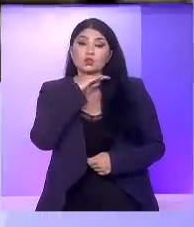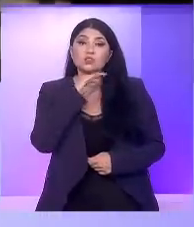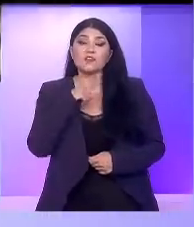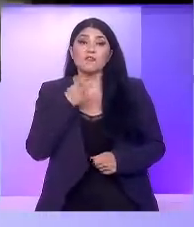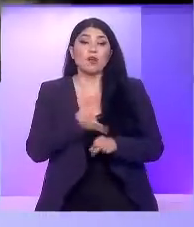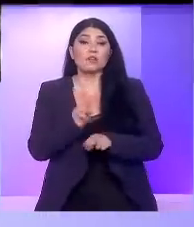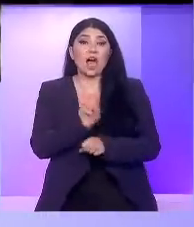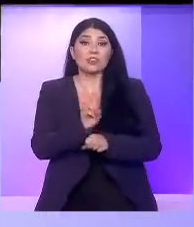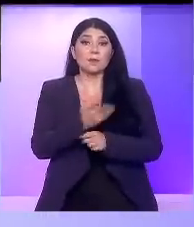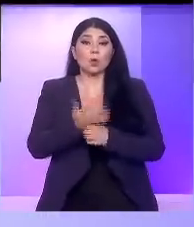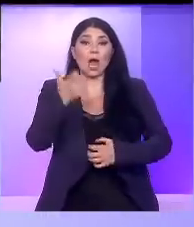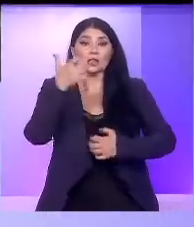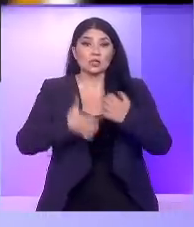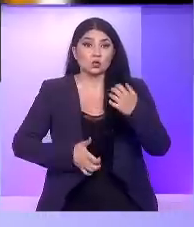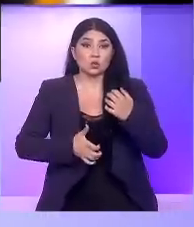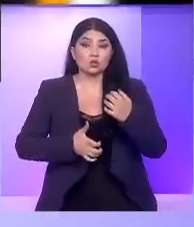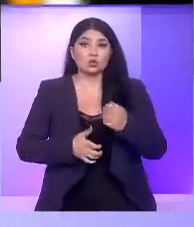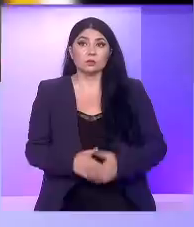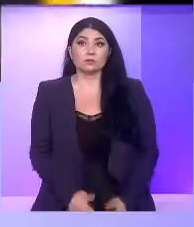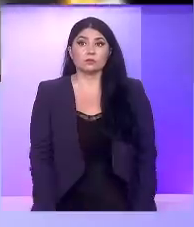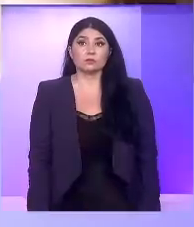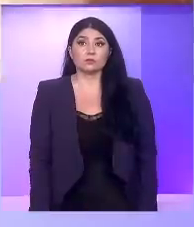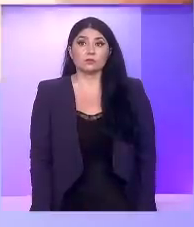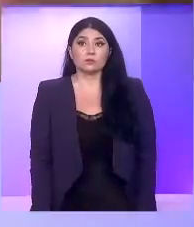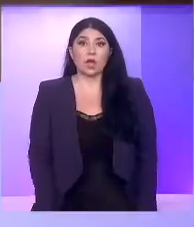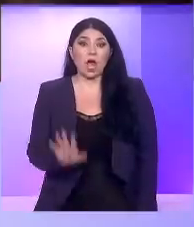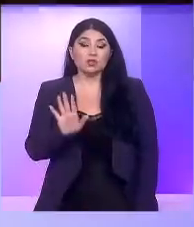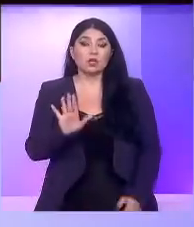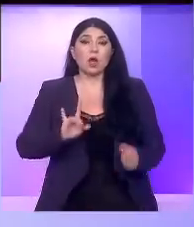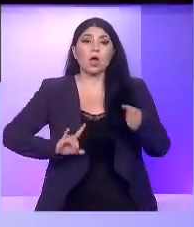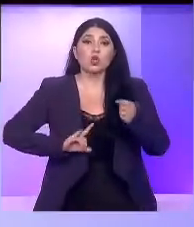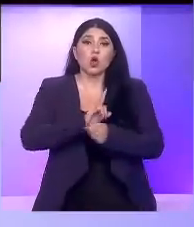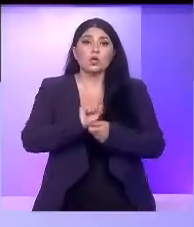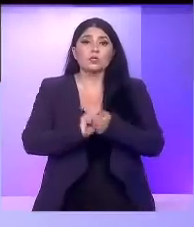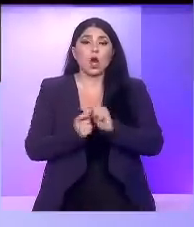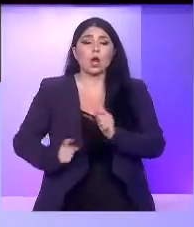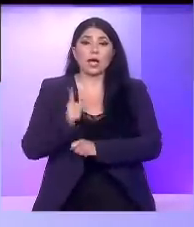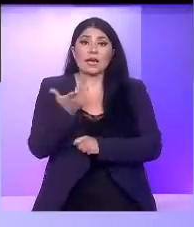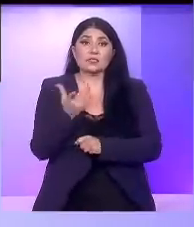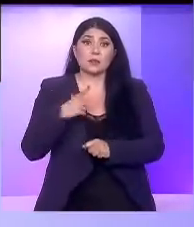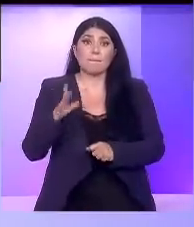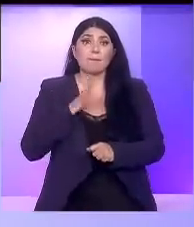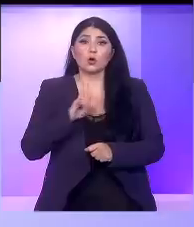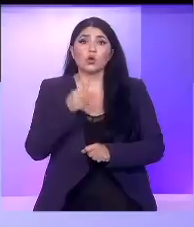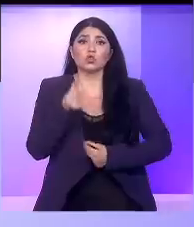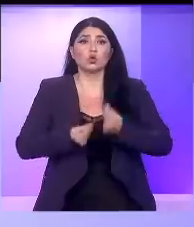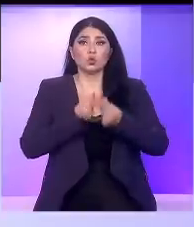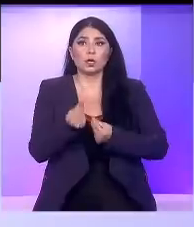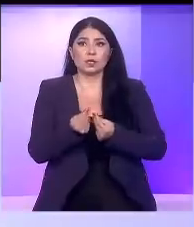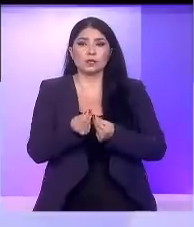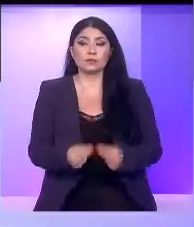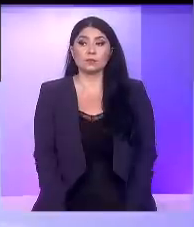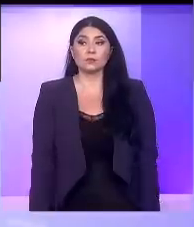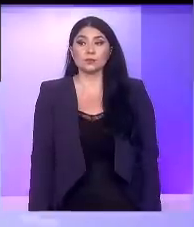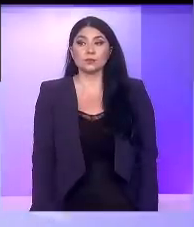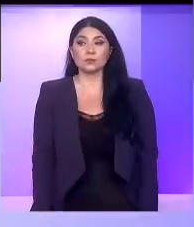atenți încât să distrugem acel element periculos pentru noi. O dronă nu e chiar o jucărie sau o